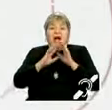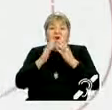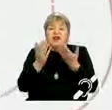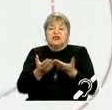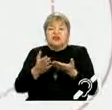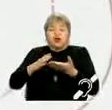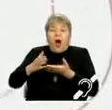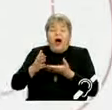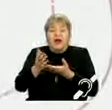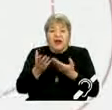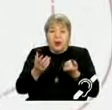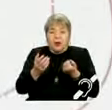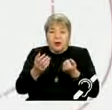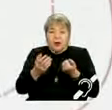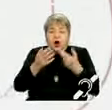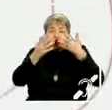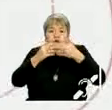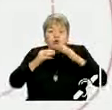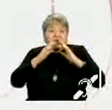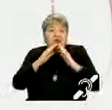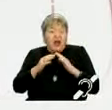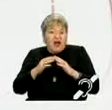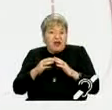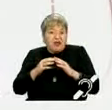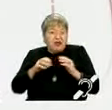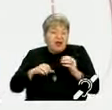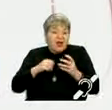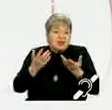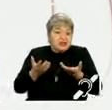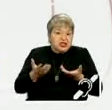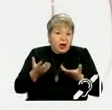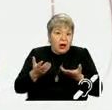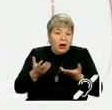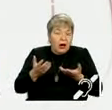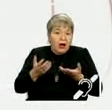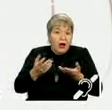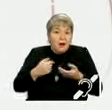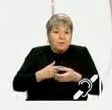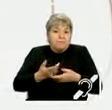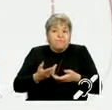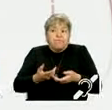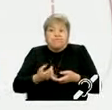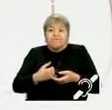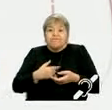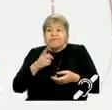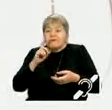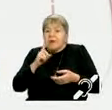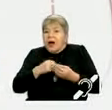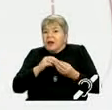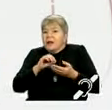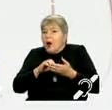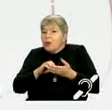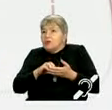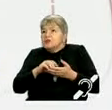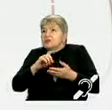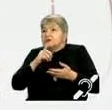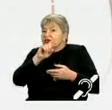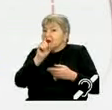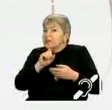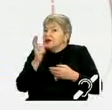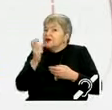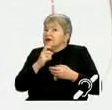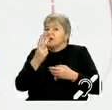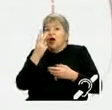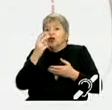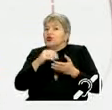Ca și numere de casă există, avem, făcute cred că după anul 2011